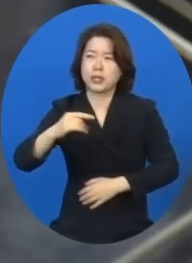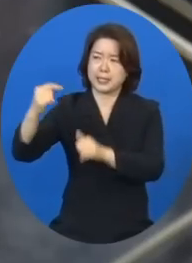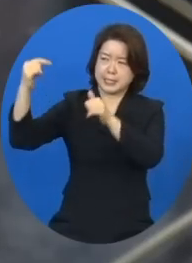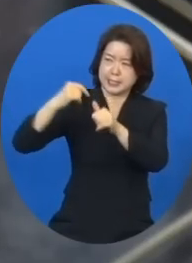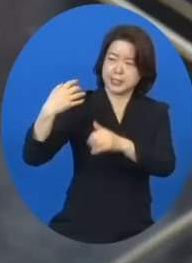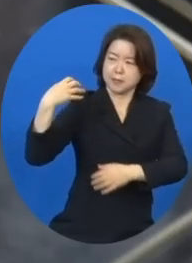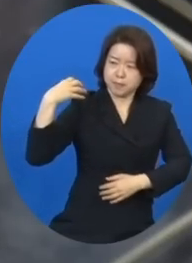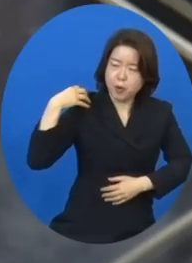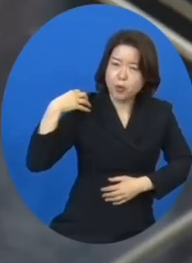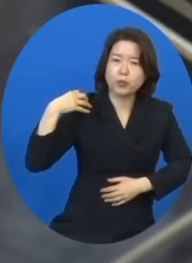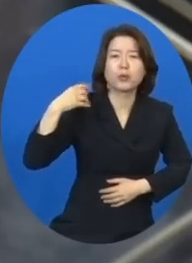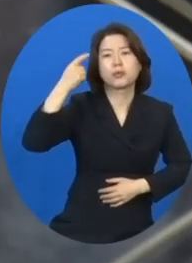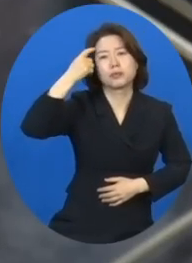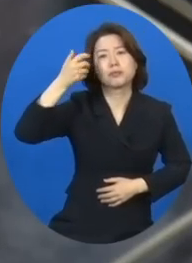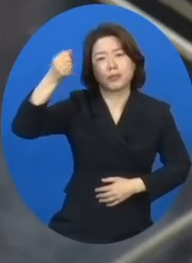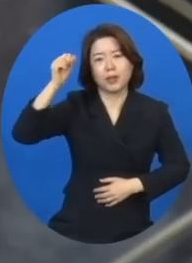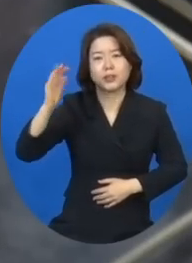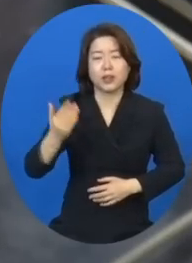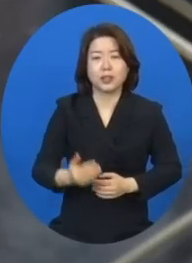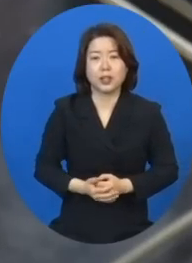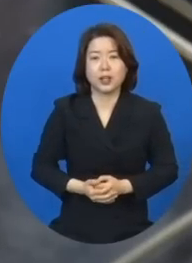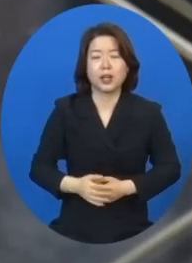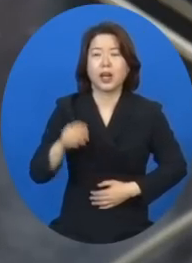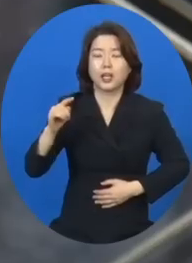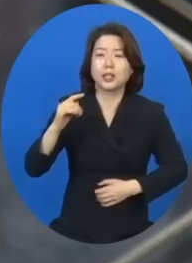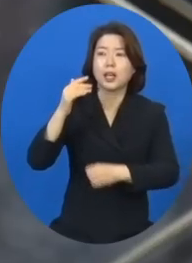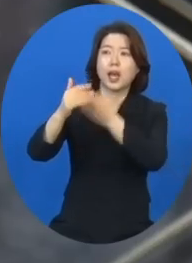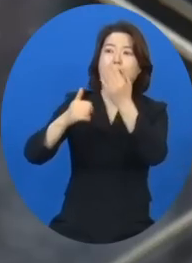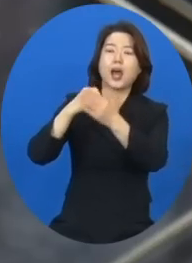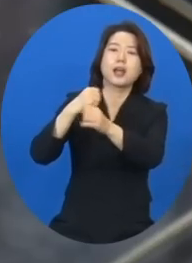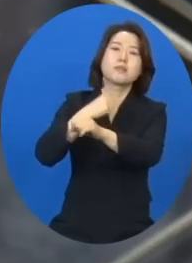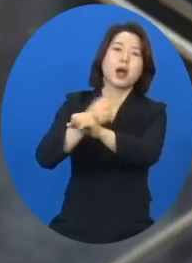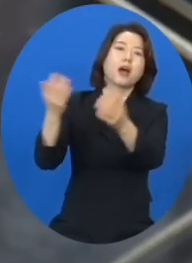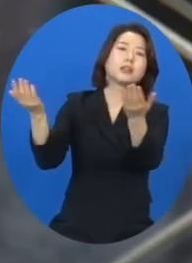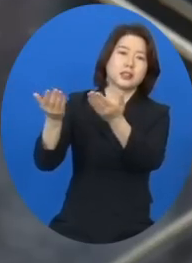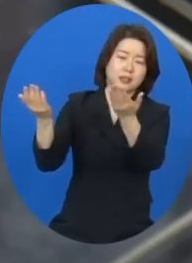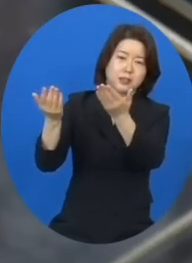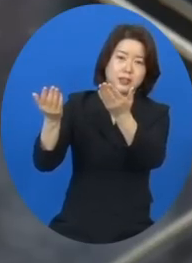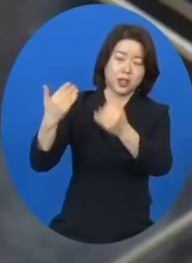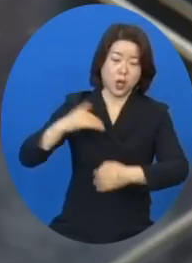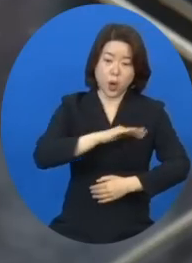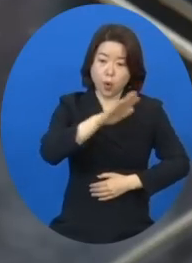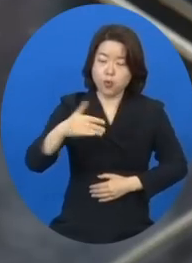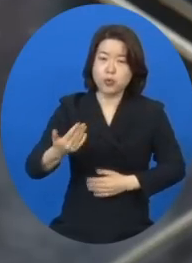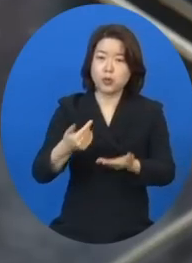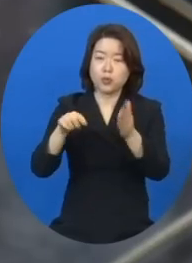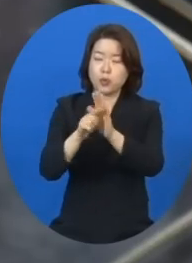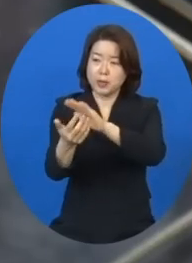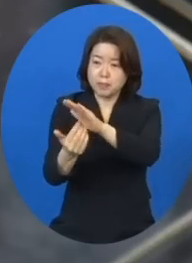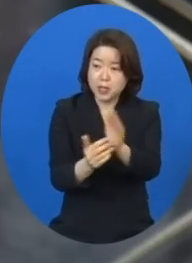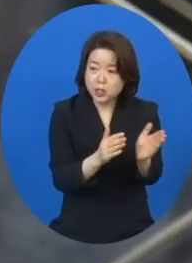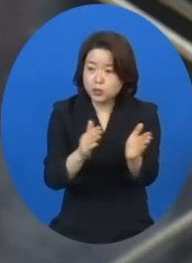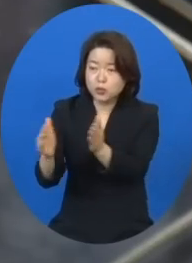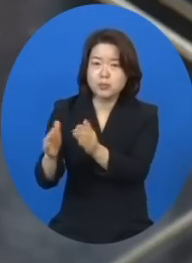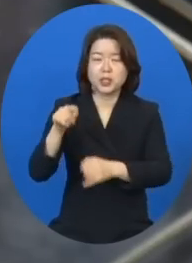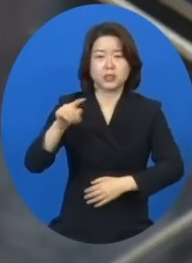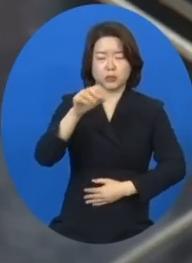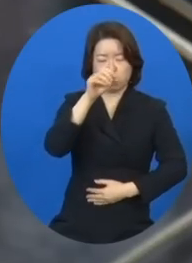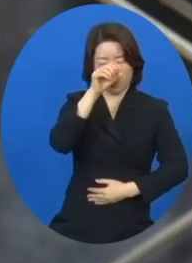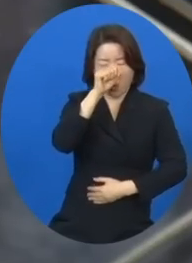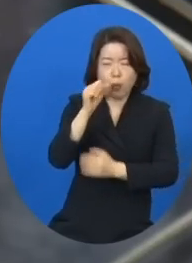하는 것입니다. 이게 하나님이 하시는 일이에요. 우리를 위해 마련해 놓으신 선한